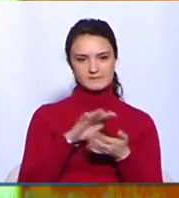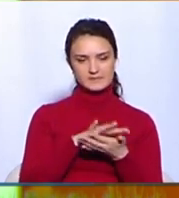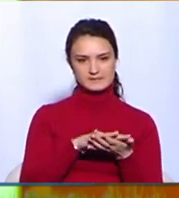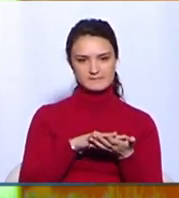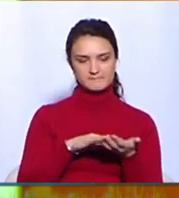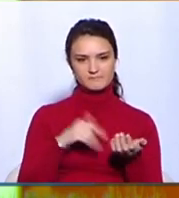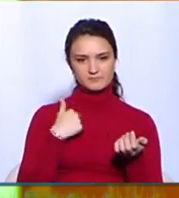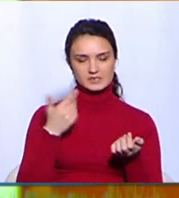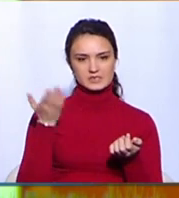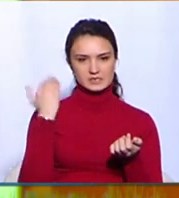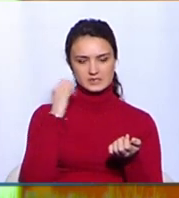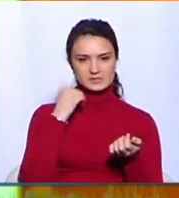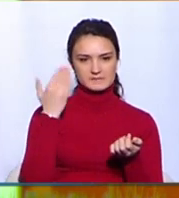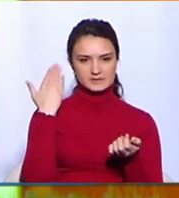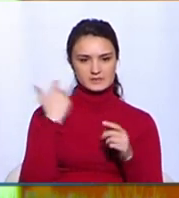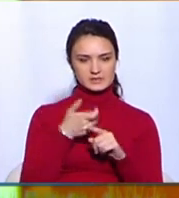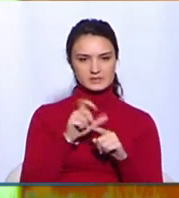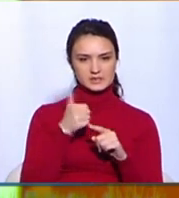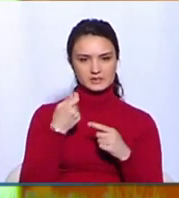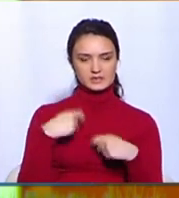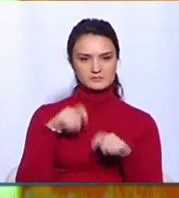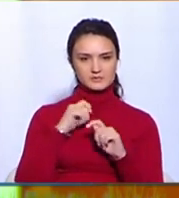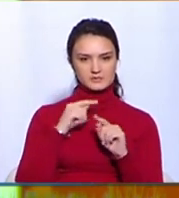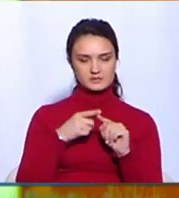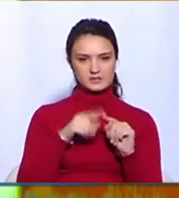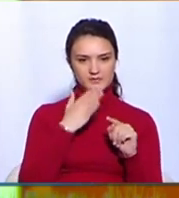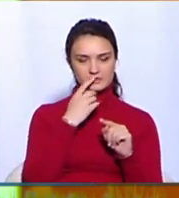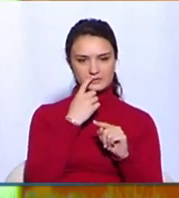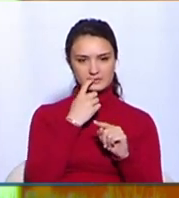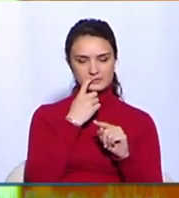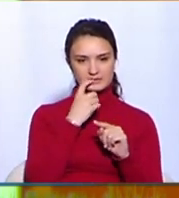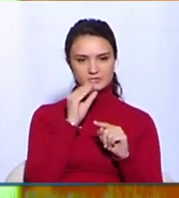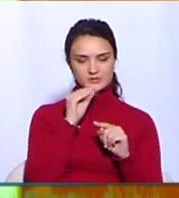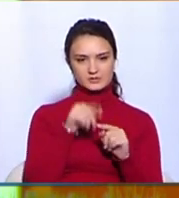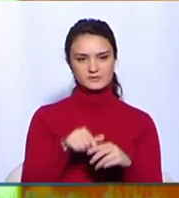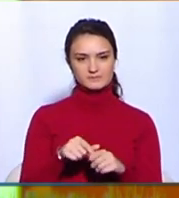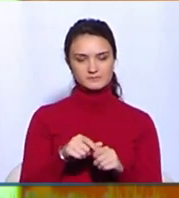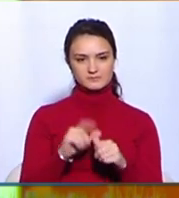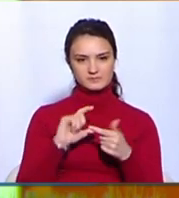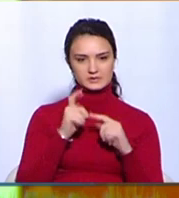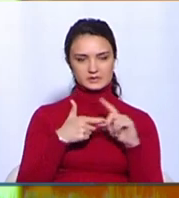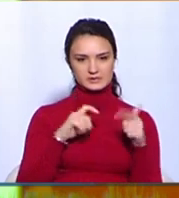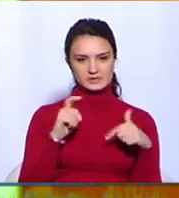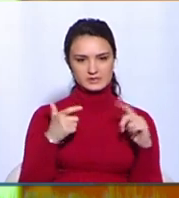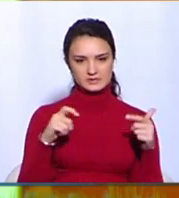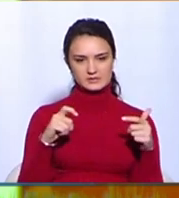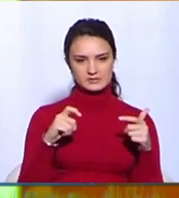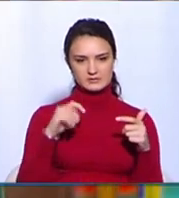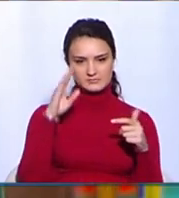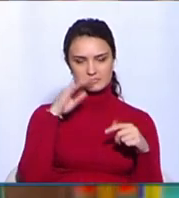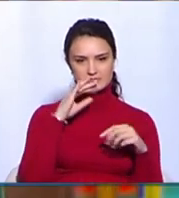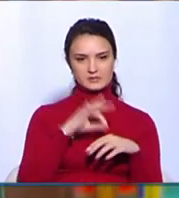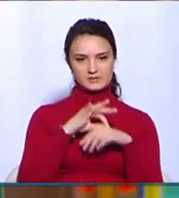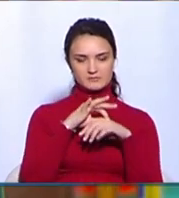ვაგრძელებთ. ჩვენმა წინაპარმა ძალიან კარგად გადმოგვცა ეს გაკვეთილი, როდესაც მთაზე მამა